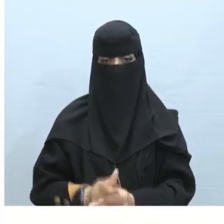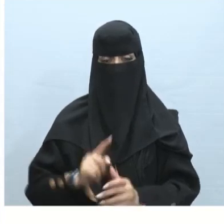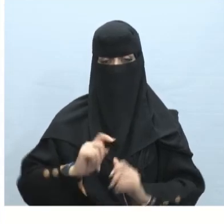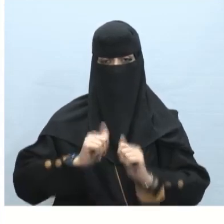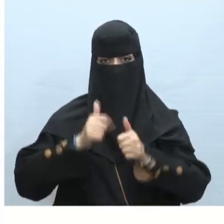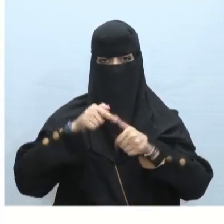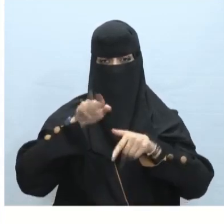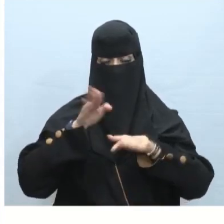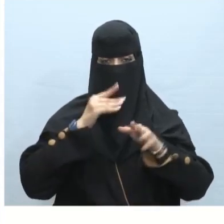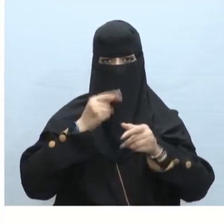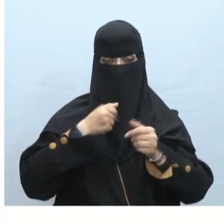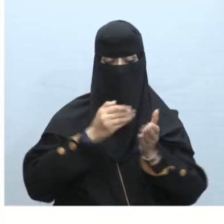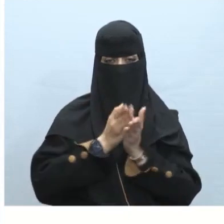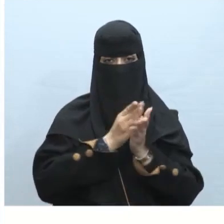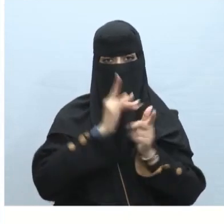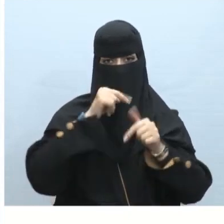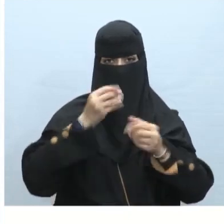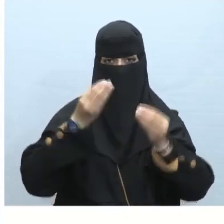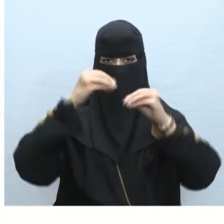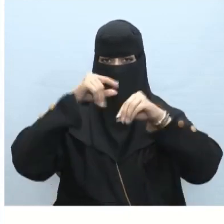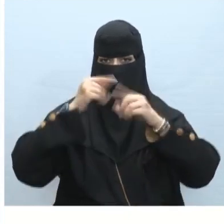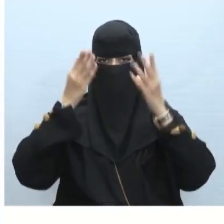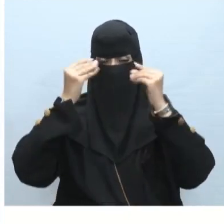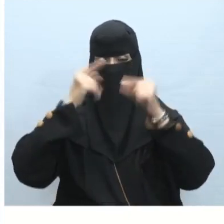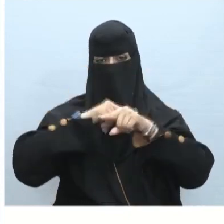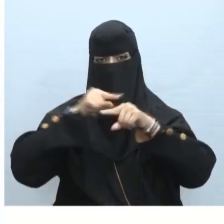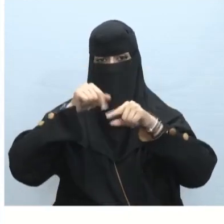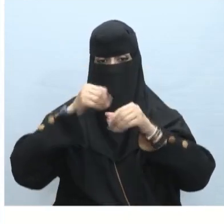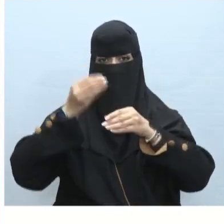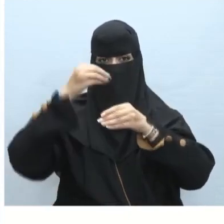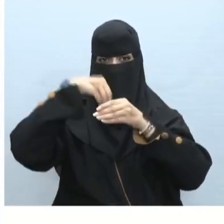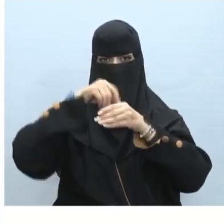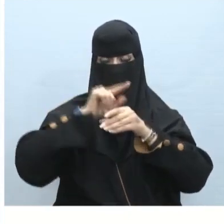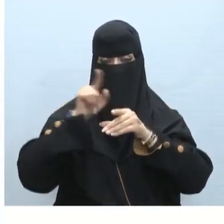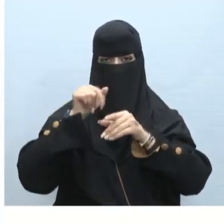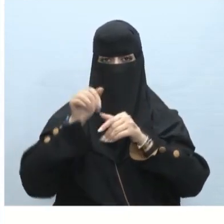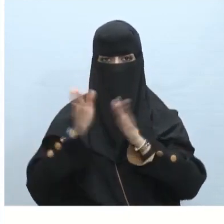ادراج البيانات التي تريد الى داخل